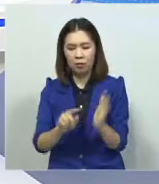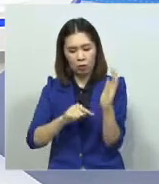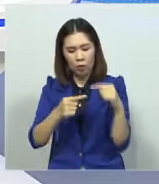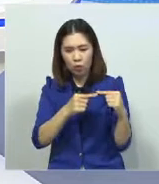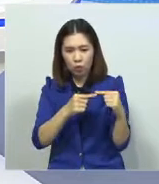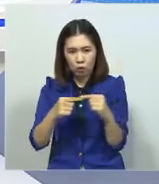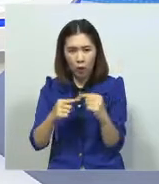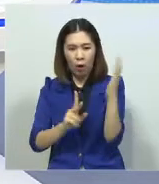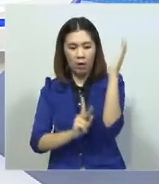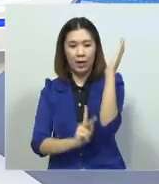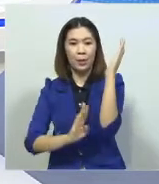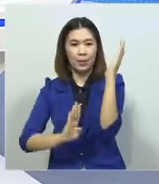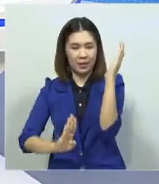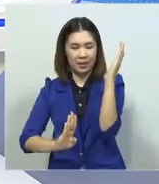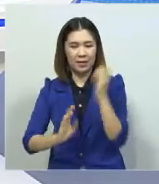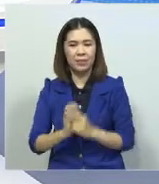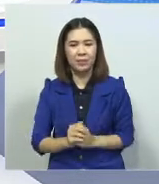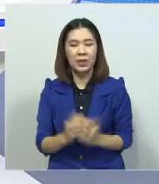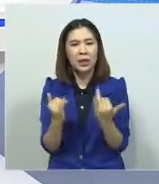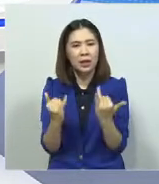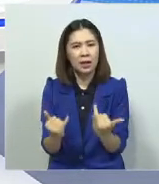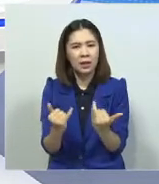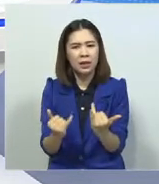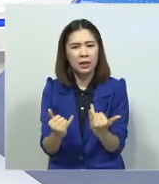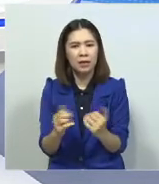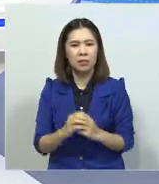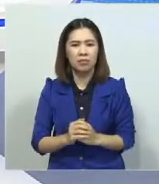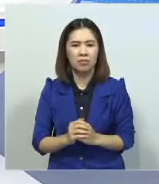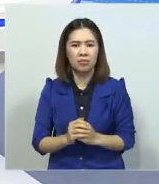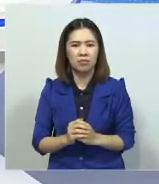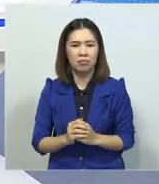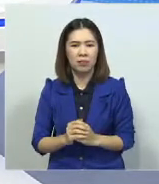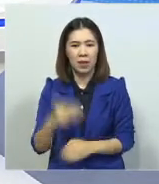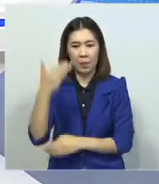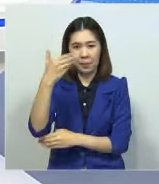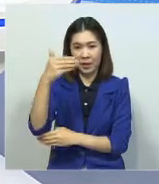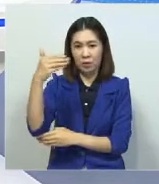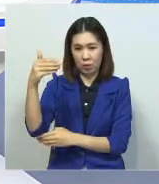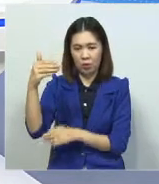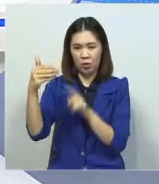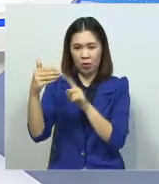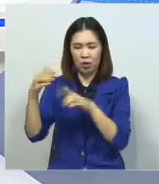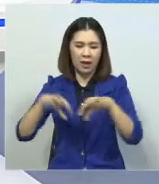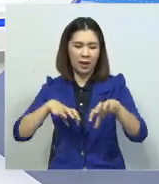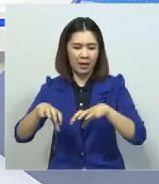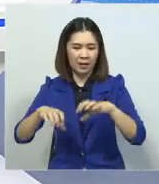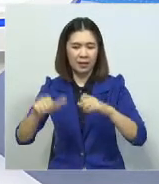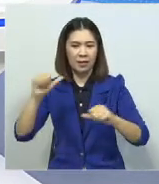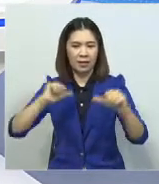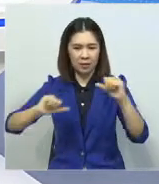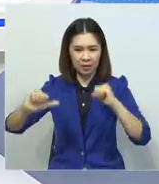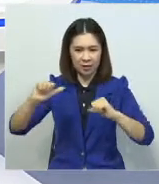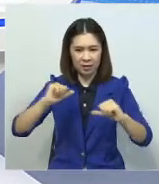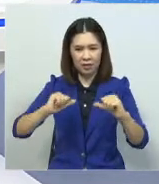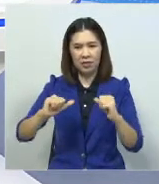ทางไปที่จังหวัดกระบี่นะคะการเดินทางไปครั้งนี้เนี่ยก็คือจะไปรับมอบธงสัญลักษณ์การจัดการแสดงศิลปกร